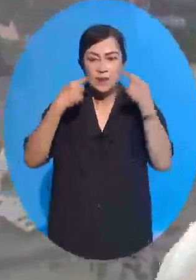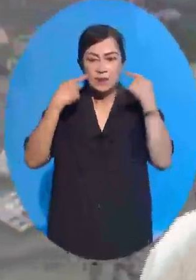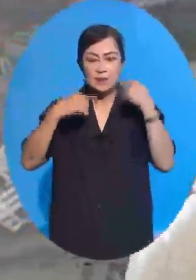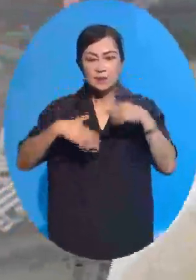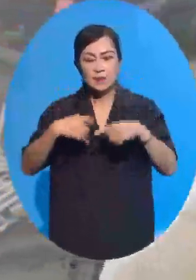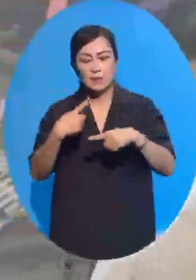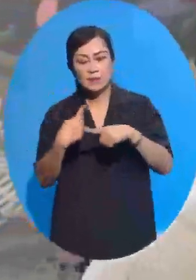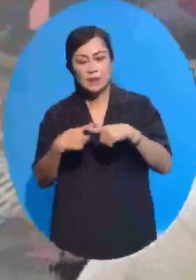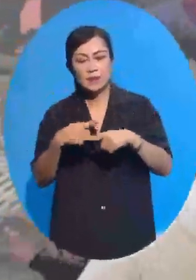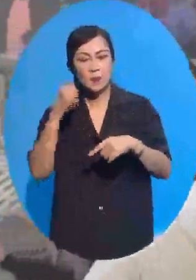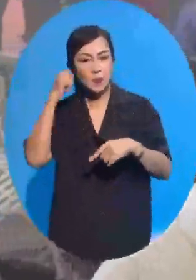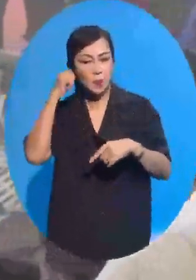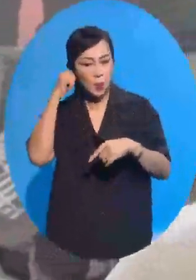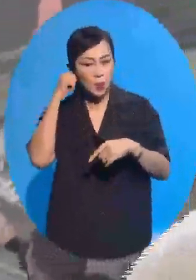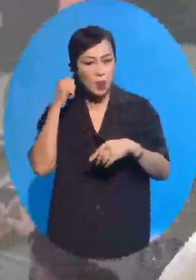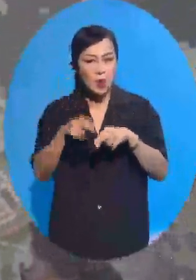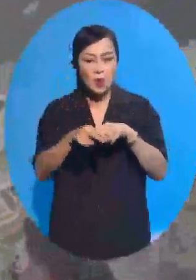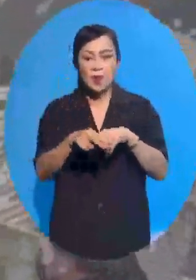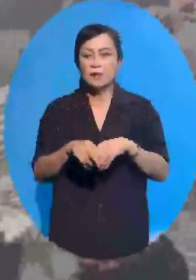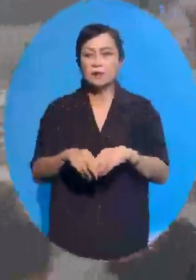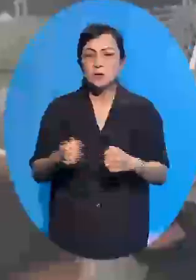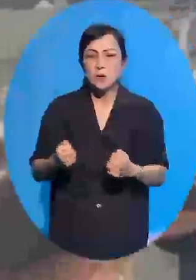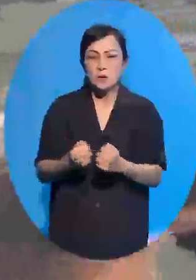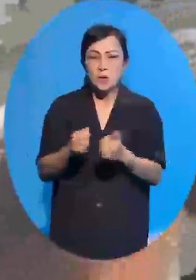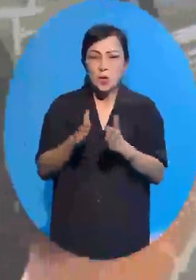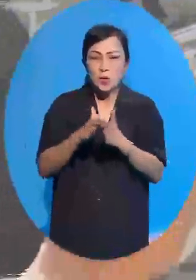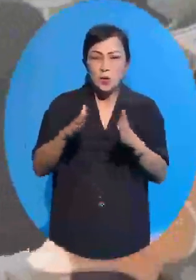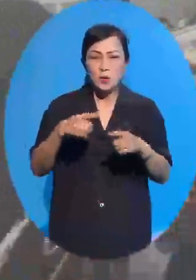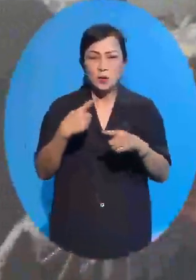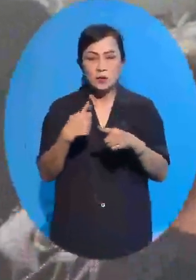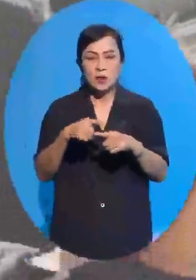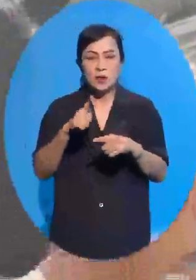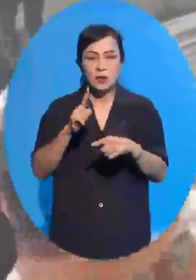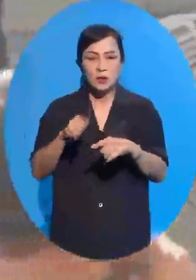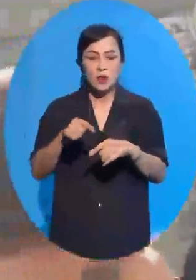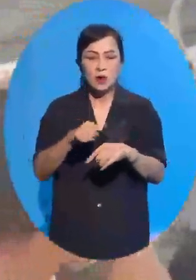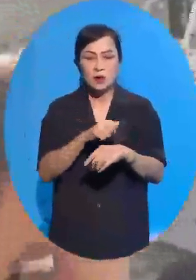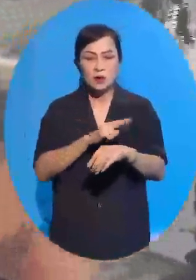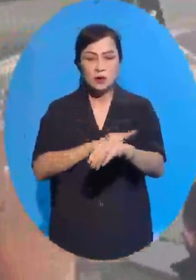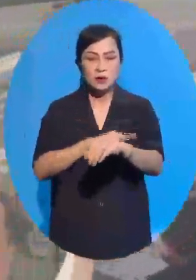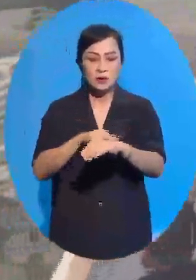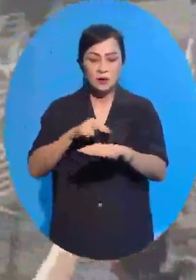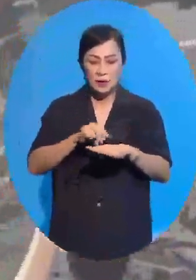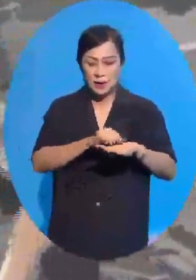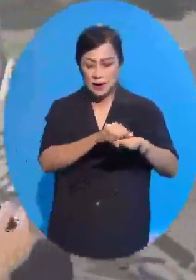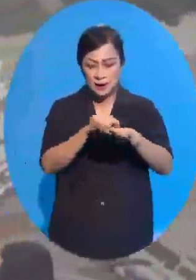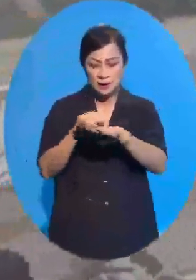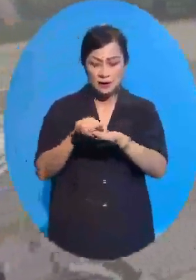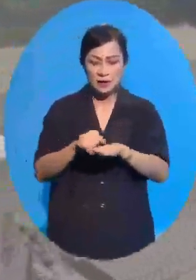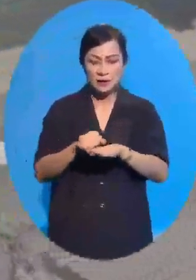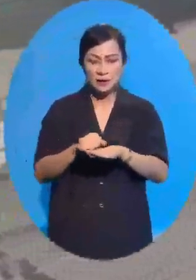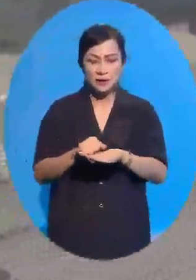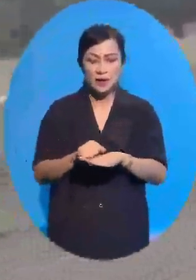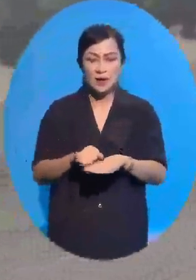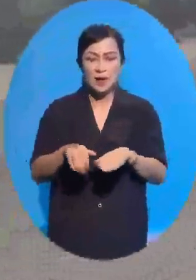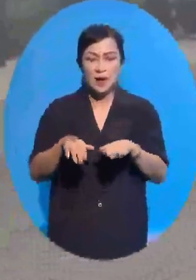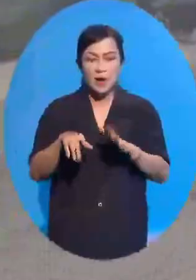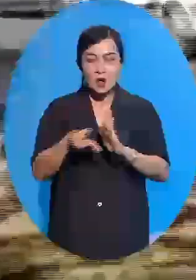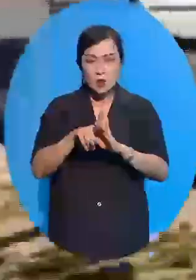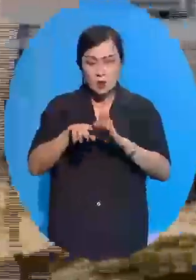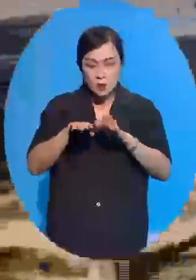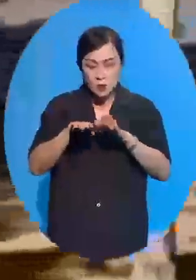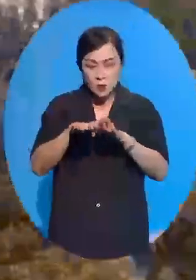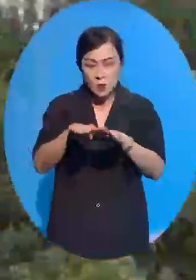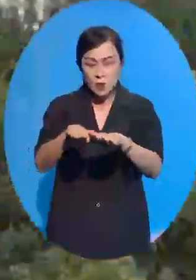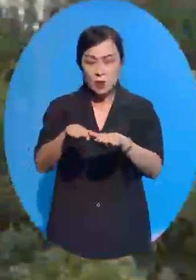cái chết của Amini. Các vụ đụng độ khiến hàng trăm người thiệt mạng, trong đó có cả thành viên lực lượng an ninh. Theo luật Hồi giáo Sharia của